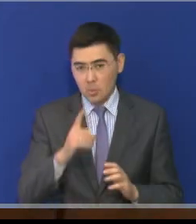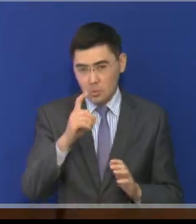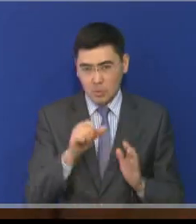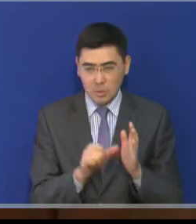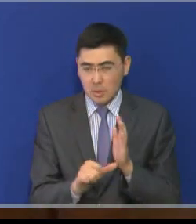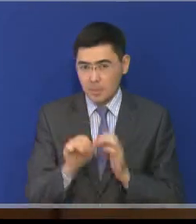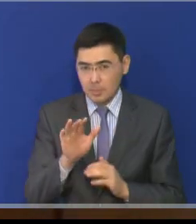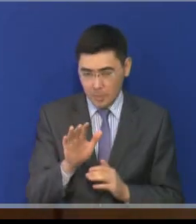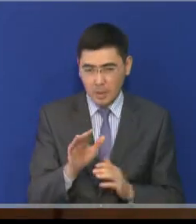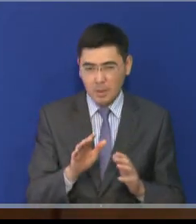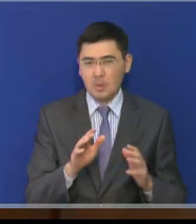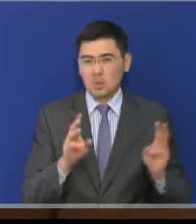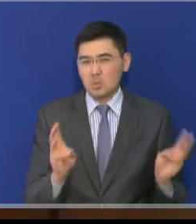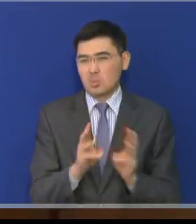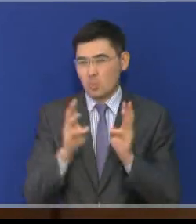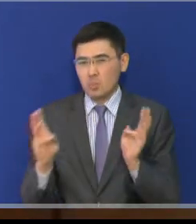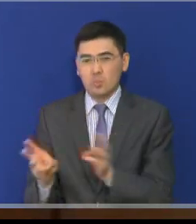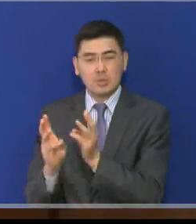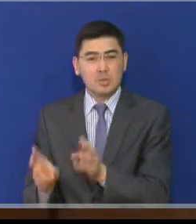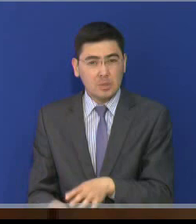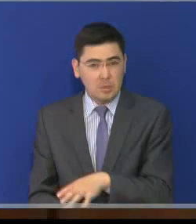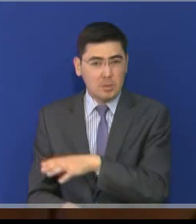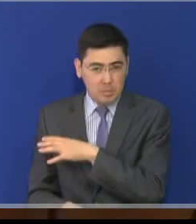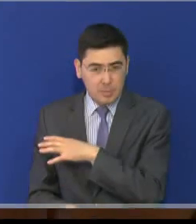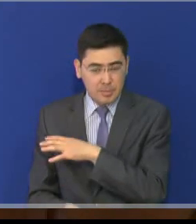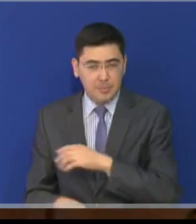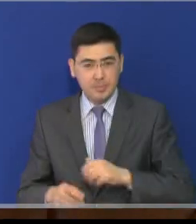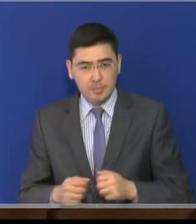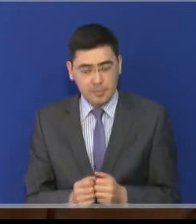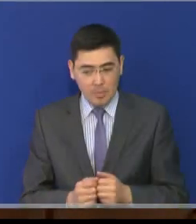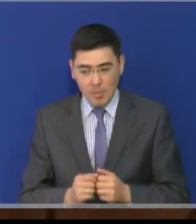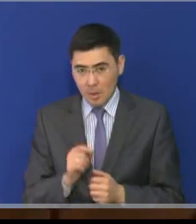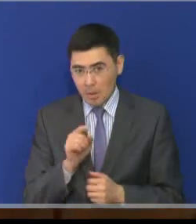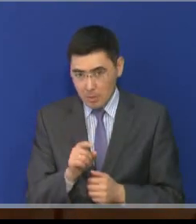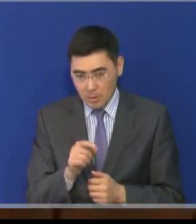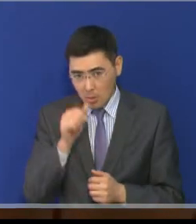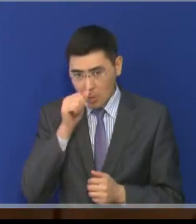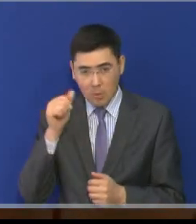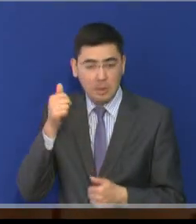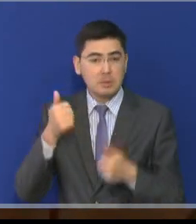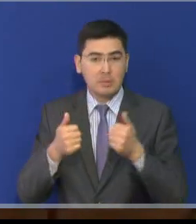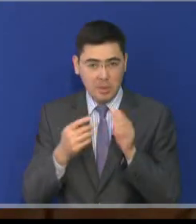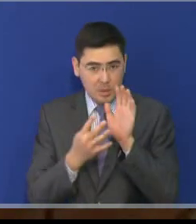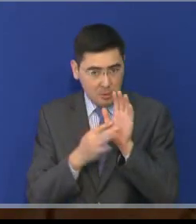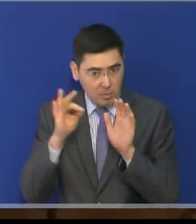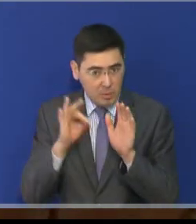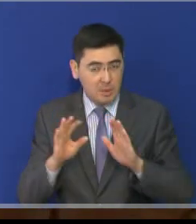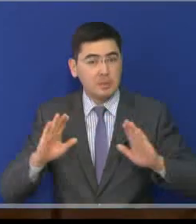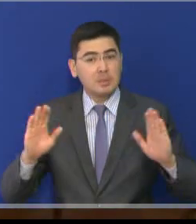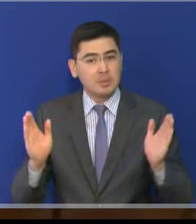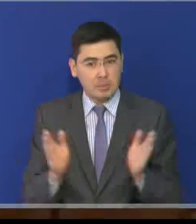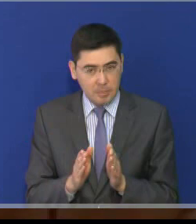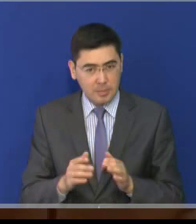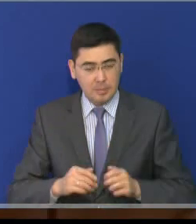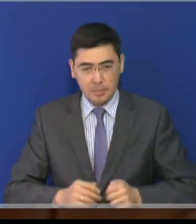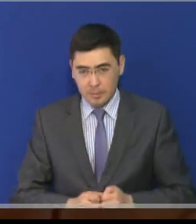өрт оқиғасы тіркелді. Былтыр 182 өрт оқиғасы тіркелген болатын. Яғни бұл көрсеткіш өткен жылмен салыстырғанда 9%-ға төмен.